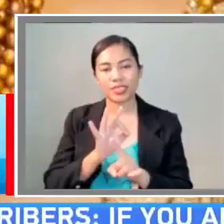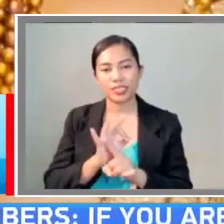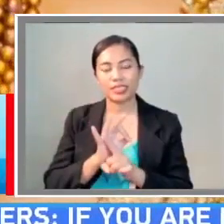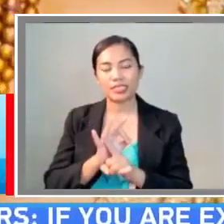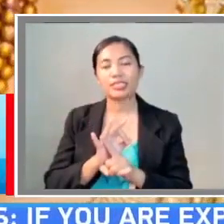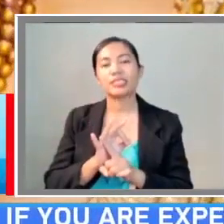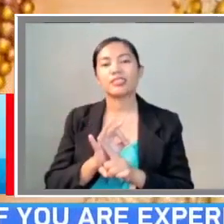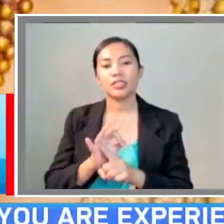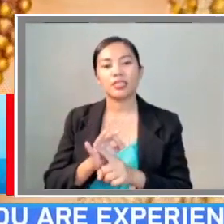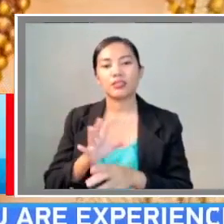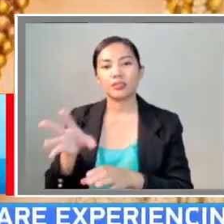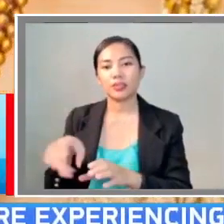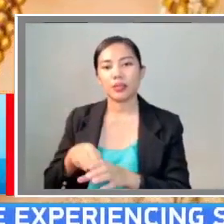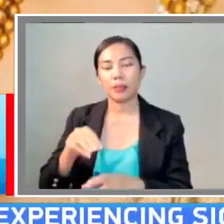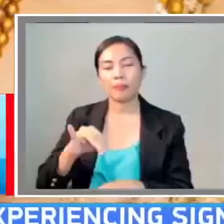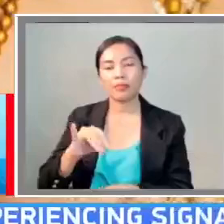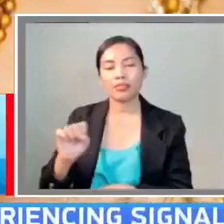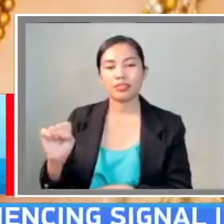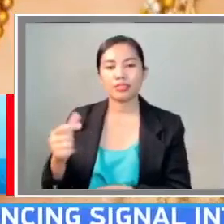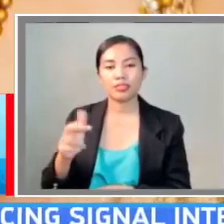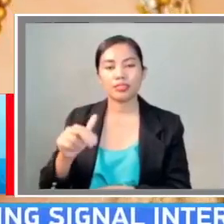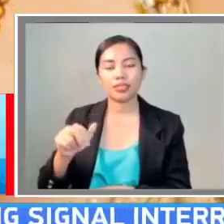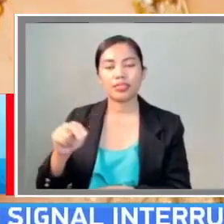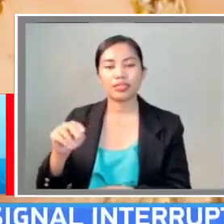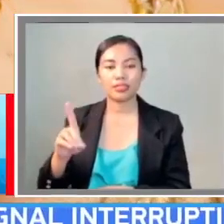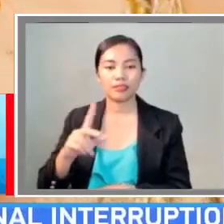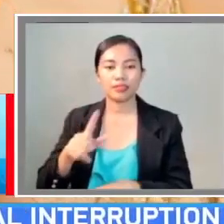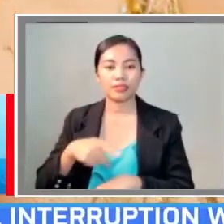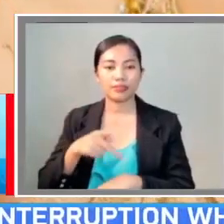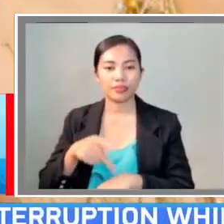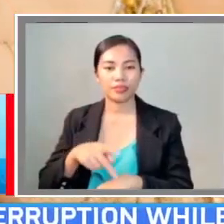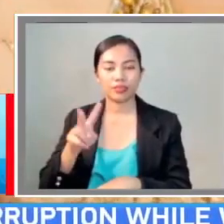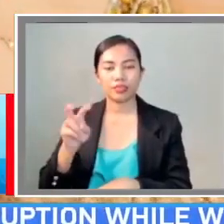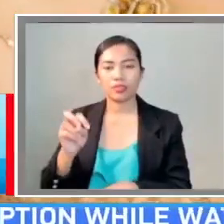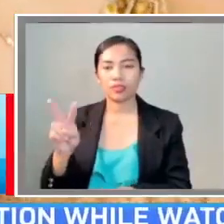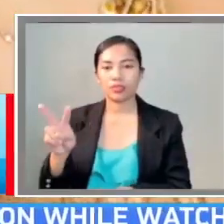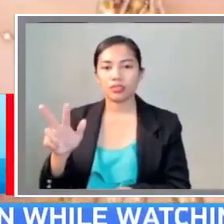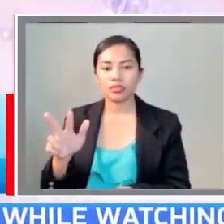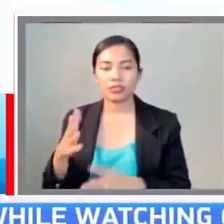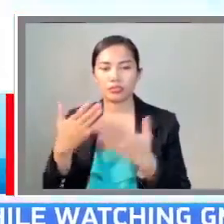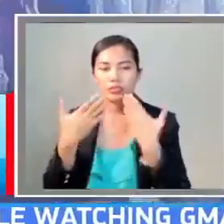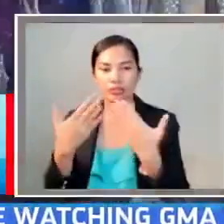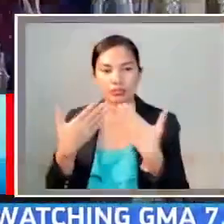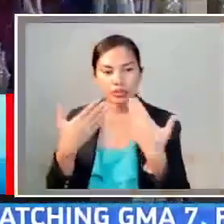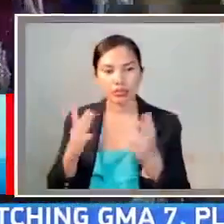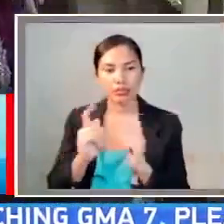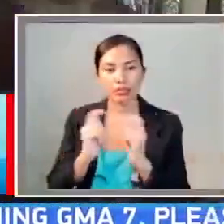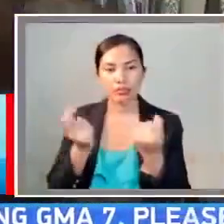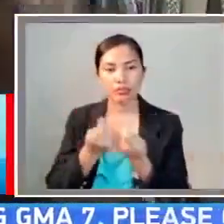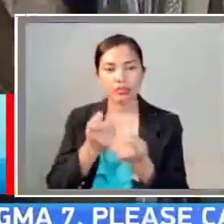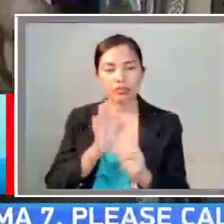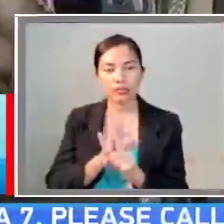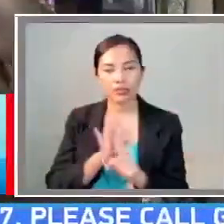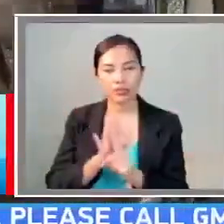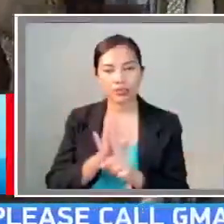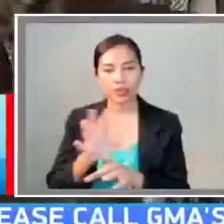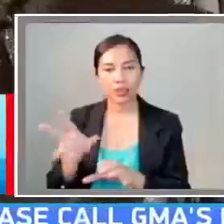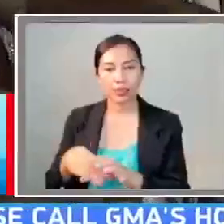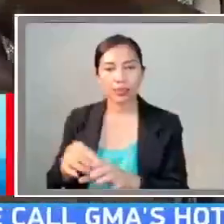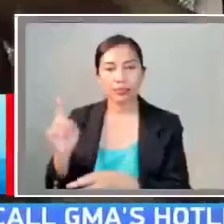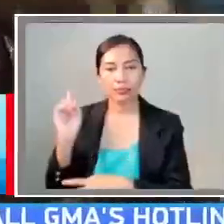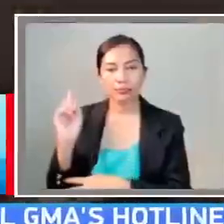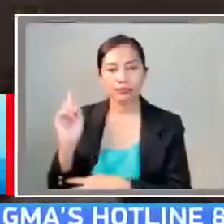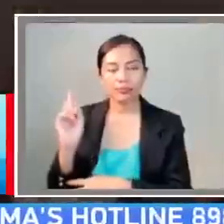Grand Philippines 2023. Pinasalamatan din ni Herlene ng kanyang team at fans. Kabilang kasi si Herlene sa official